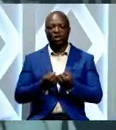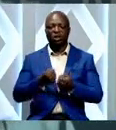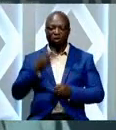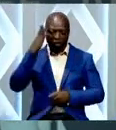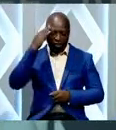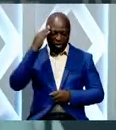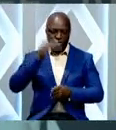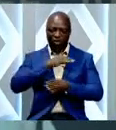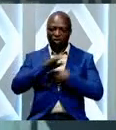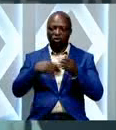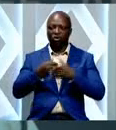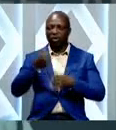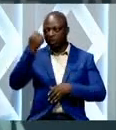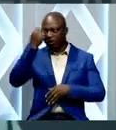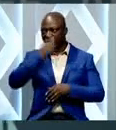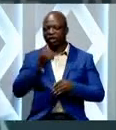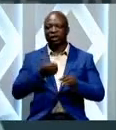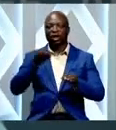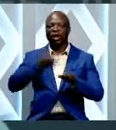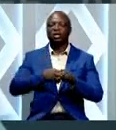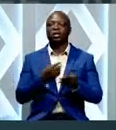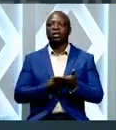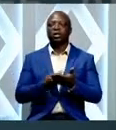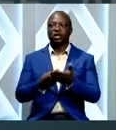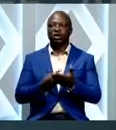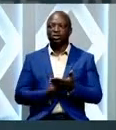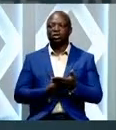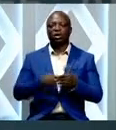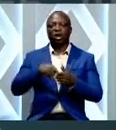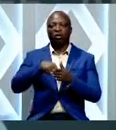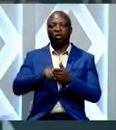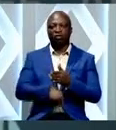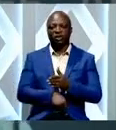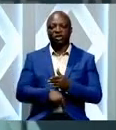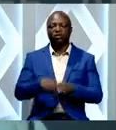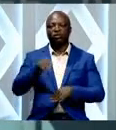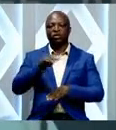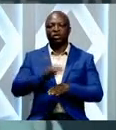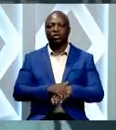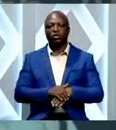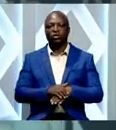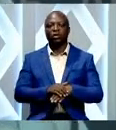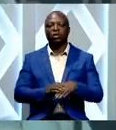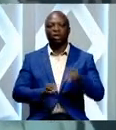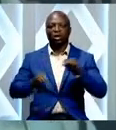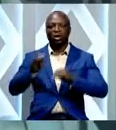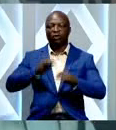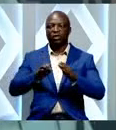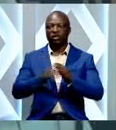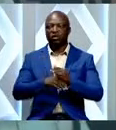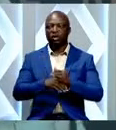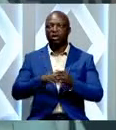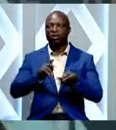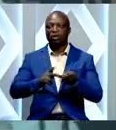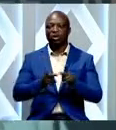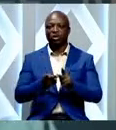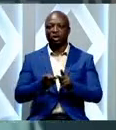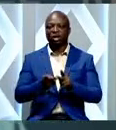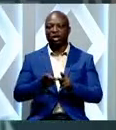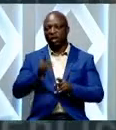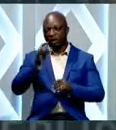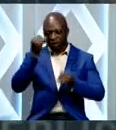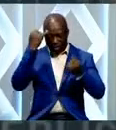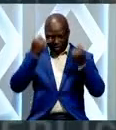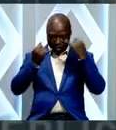toute l'Afrique d'engager des discussions approfondies sur l'investissement, le partenariat,